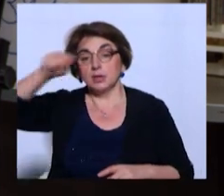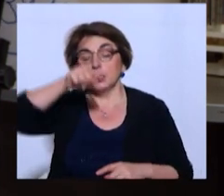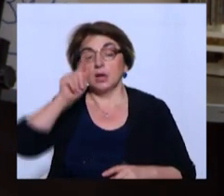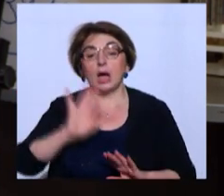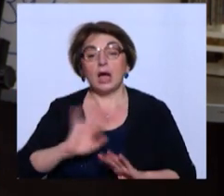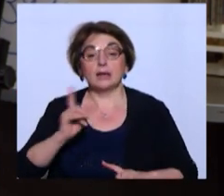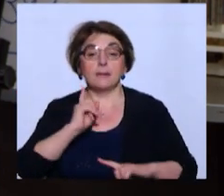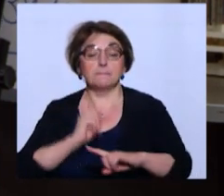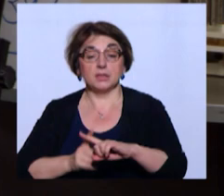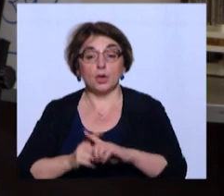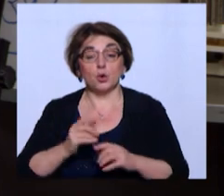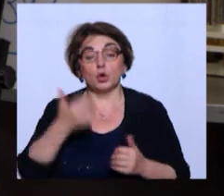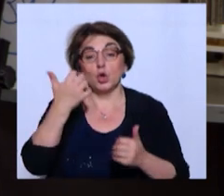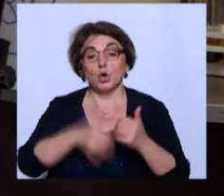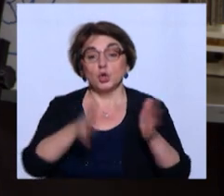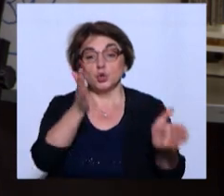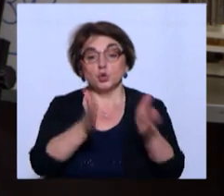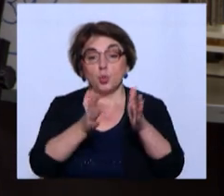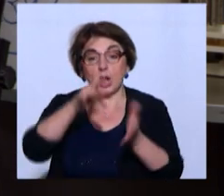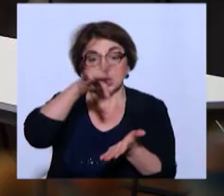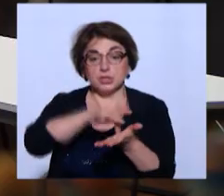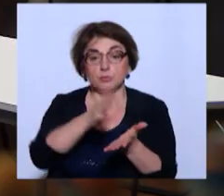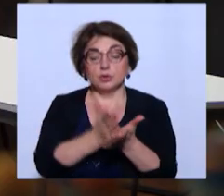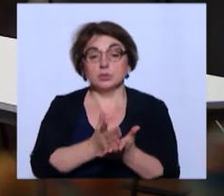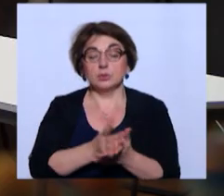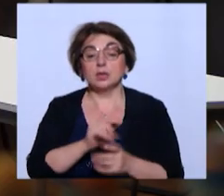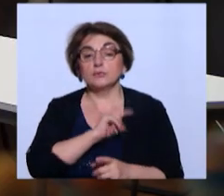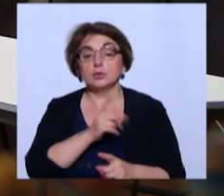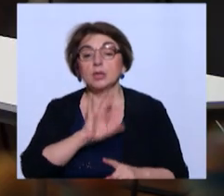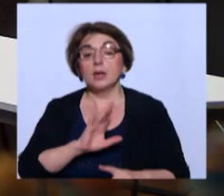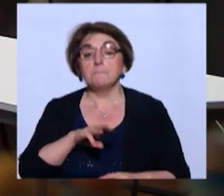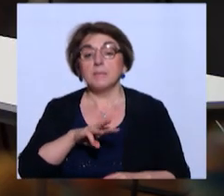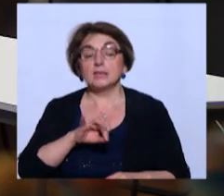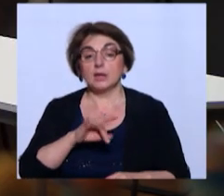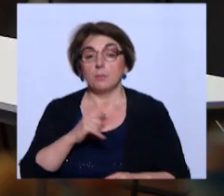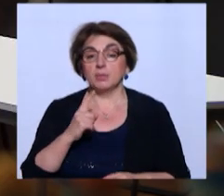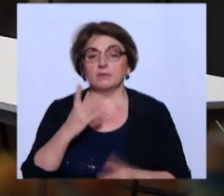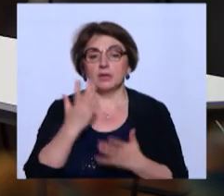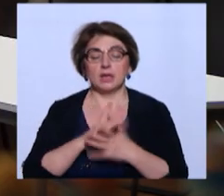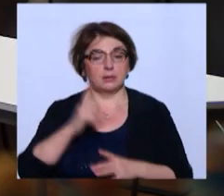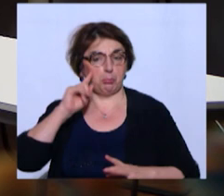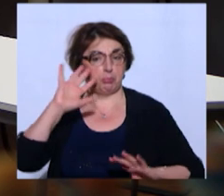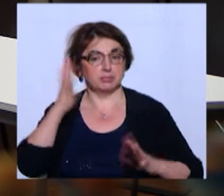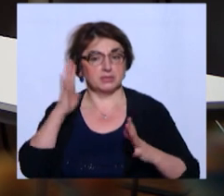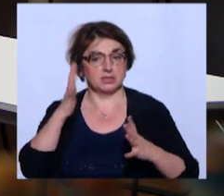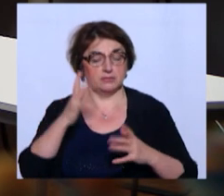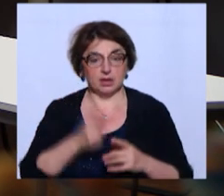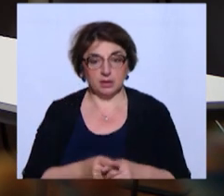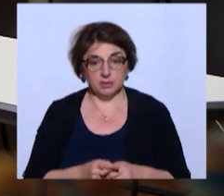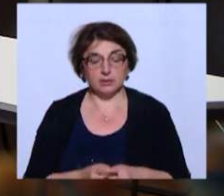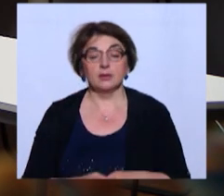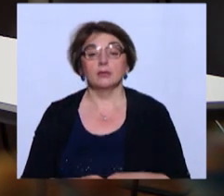დამახასიათებელია არამეტალებისთვის, ხოლო შუაში კი მოცემულია მეტალოიდებისთვის. პირველი ბზინვარება. თქვენ იცით, რომ მეტალები